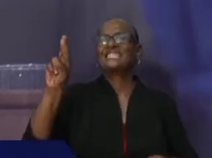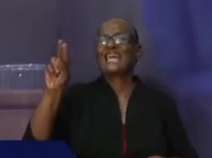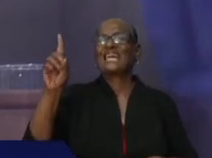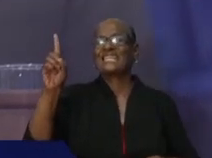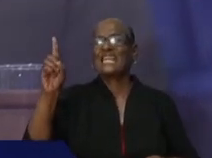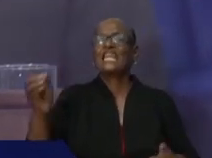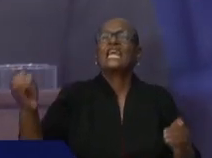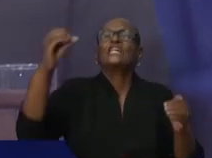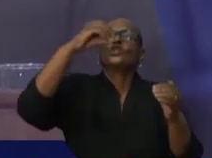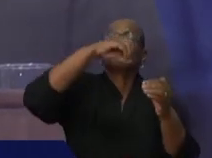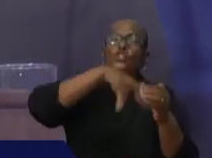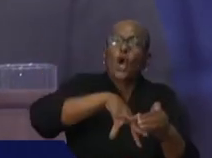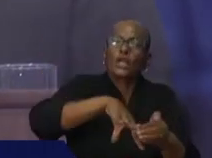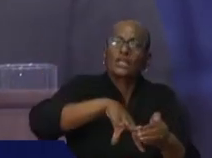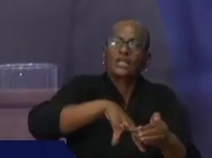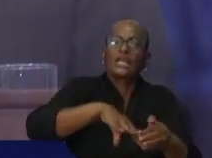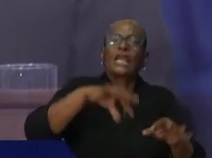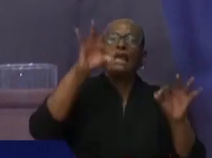agrarisch kredietfonds.